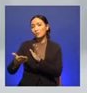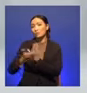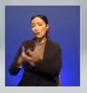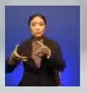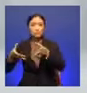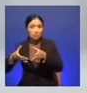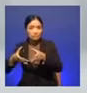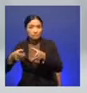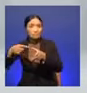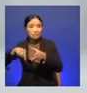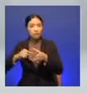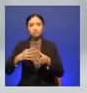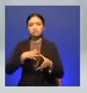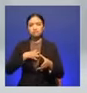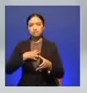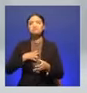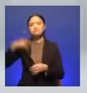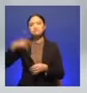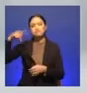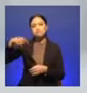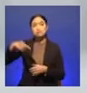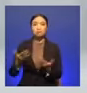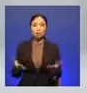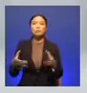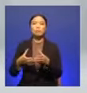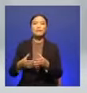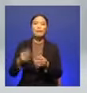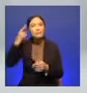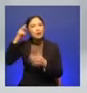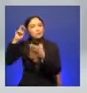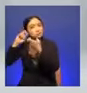ที่มีความต้องการจำเป็นพิเศษเช่นกลุ่มเด็ก